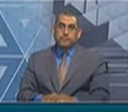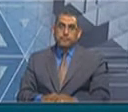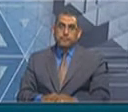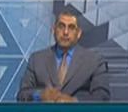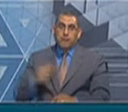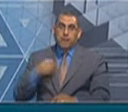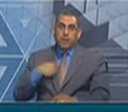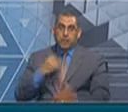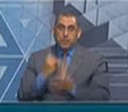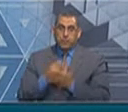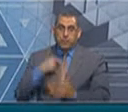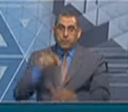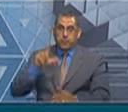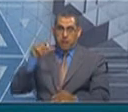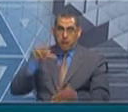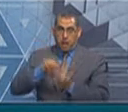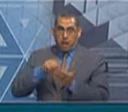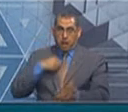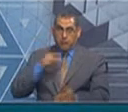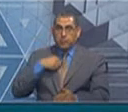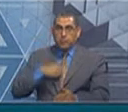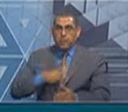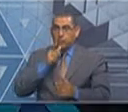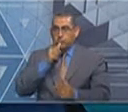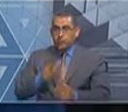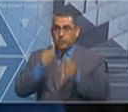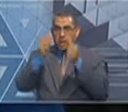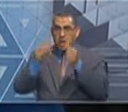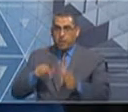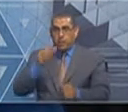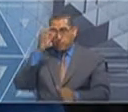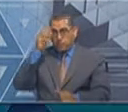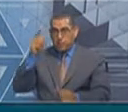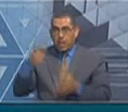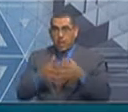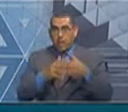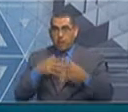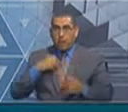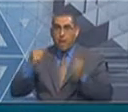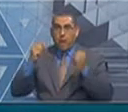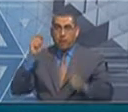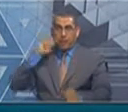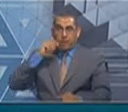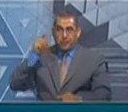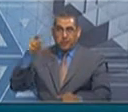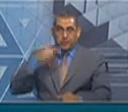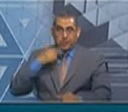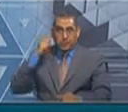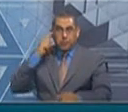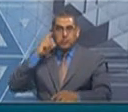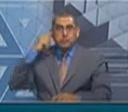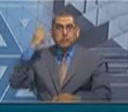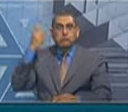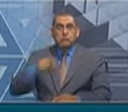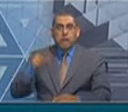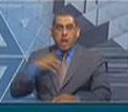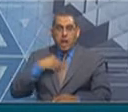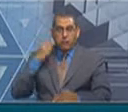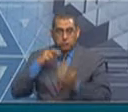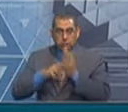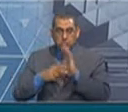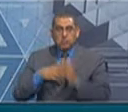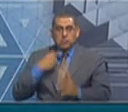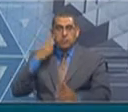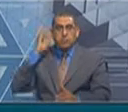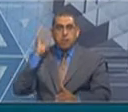بصفتي رئيسا لإيران أود اليوم أن أعلن أنه إذا لجأت أمريكا للبلطجة، حيث تصر بشكل غير دقيق على